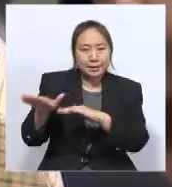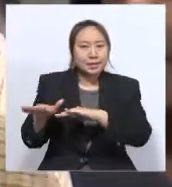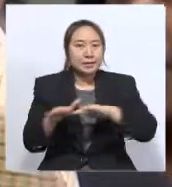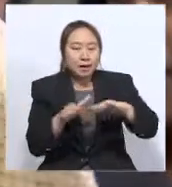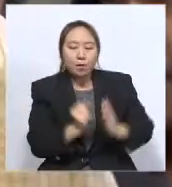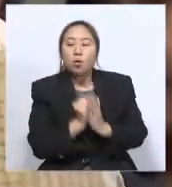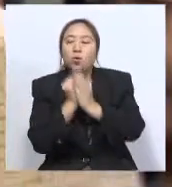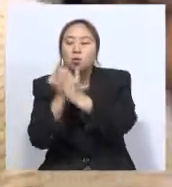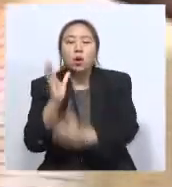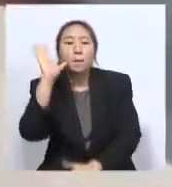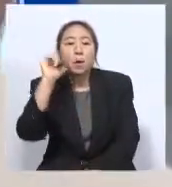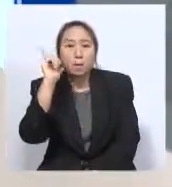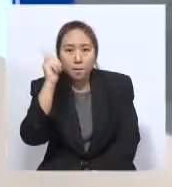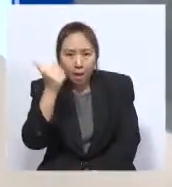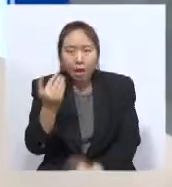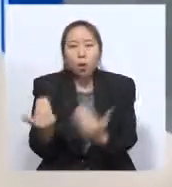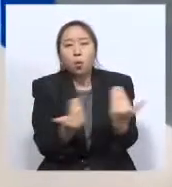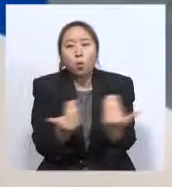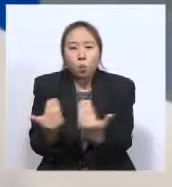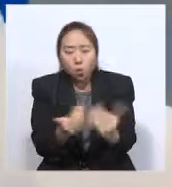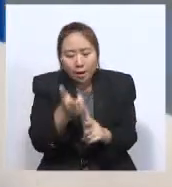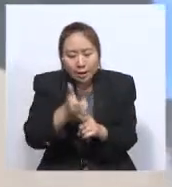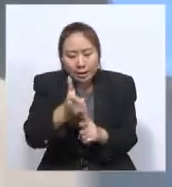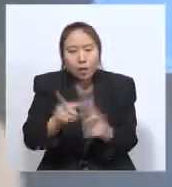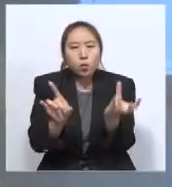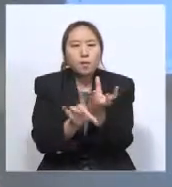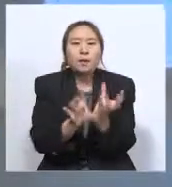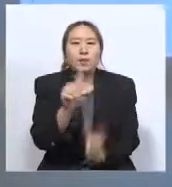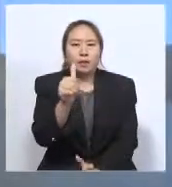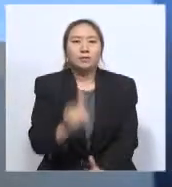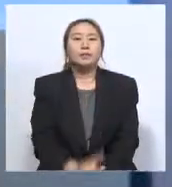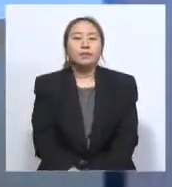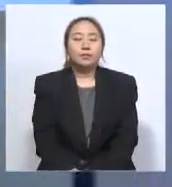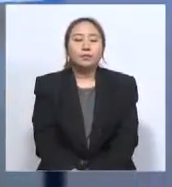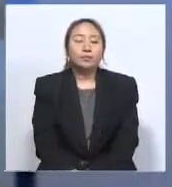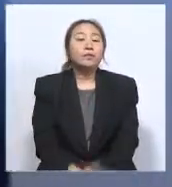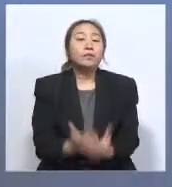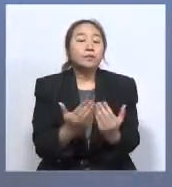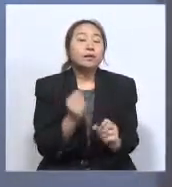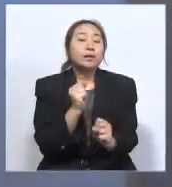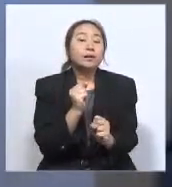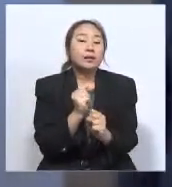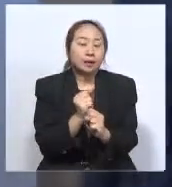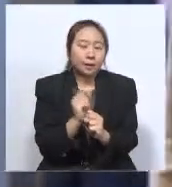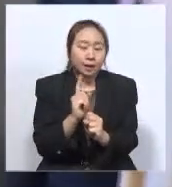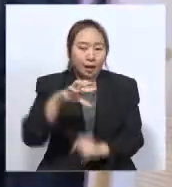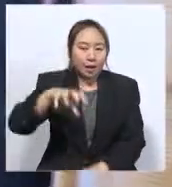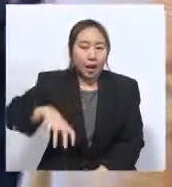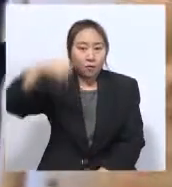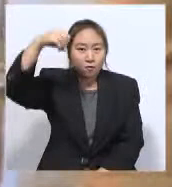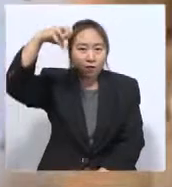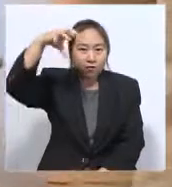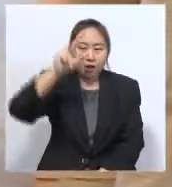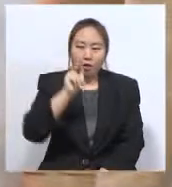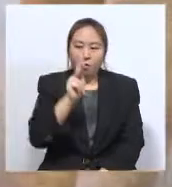ช่วยเหลือกับพ่อและแม่สามารถเลี้ยงดูลูกให้มีคุณภาพนอกจากนี้การทำให้การไฟฟ้านะคะนครหลว